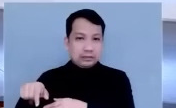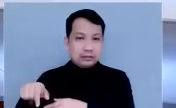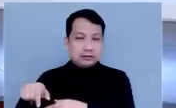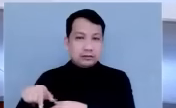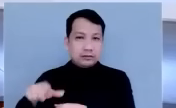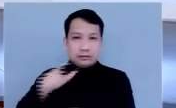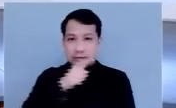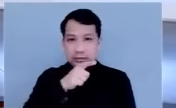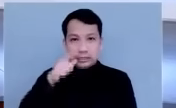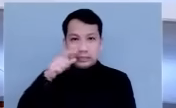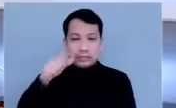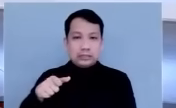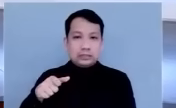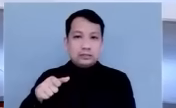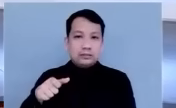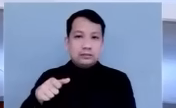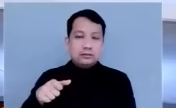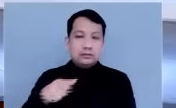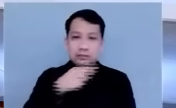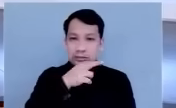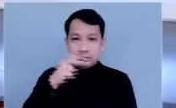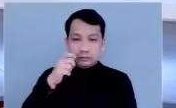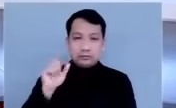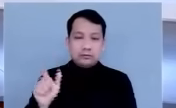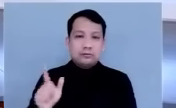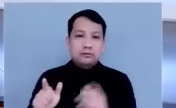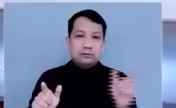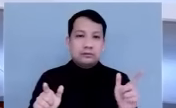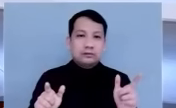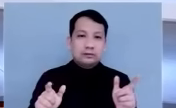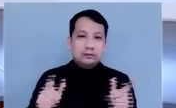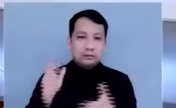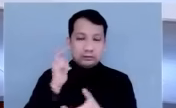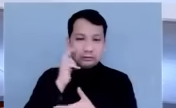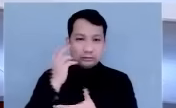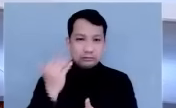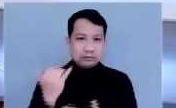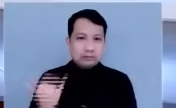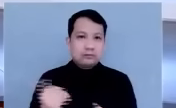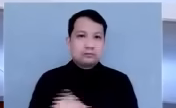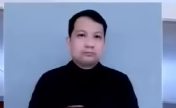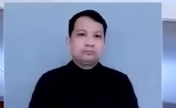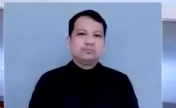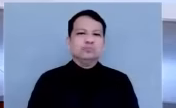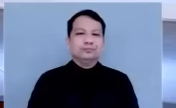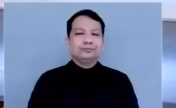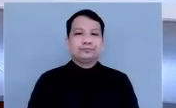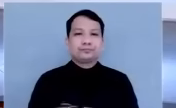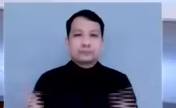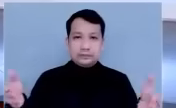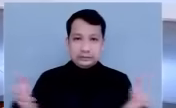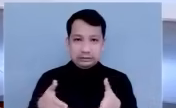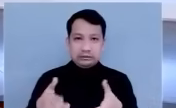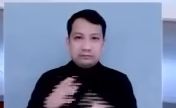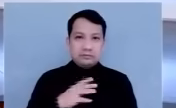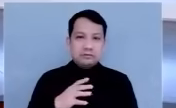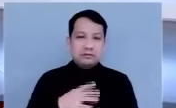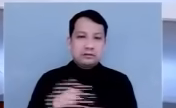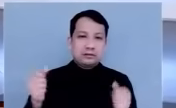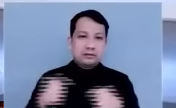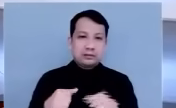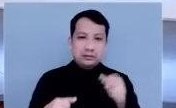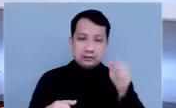Robredo sa 2022 elections. Pero ngayon, mukhang bati-bati na muli sila. Ito pong si